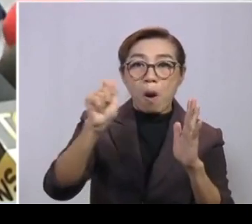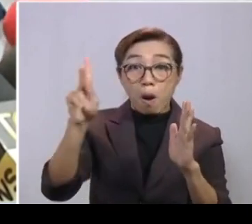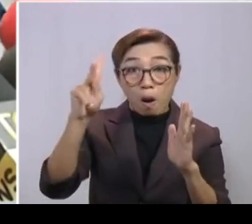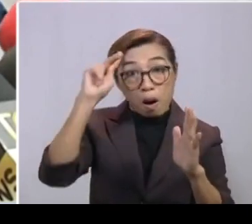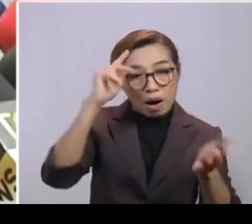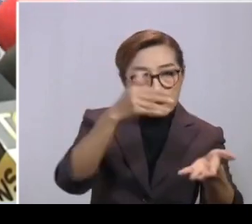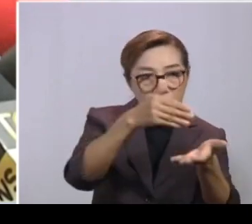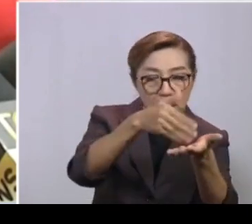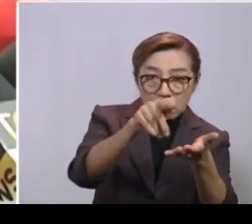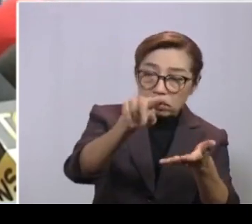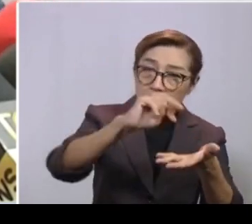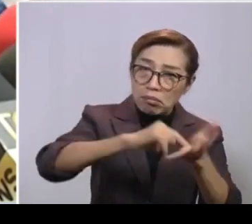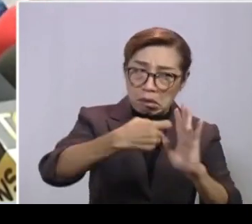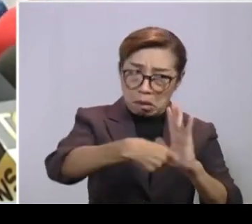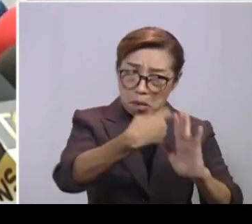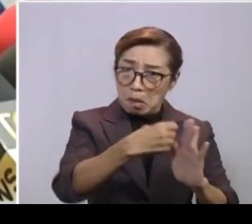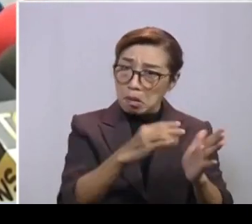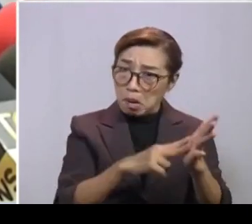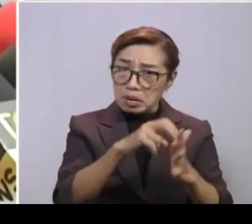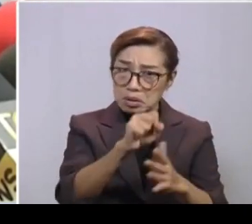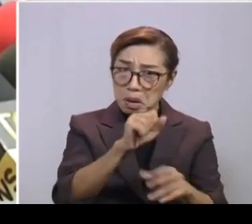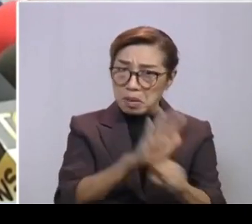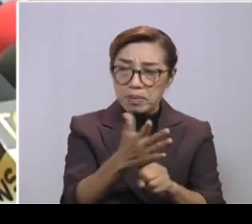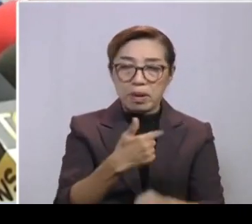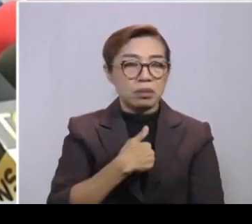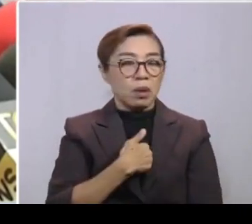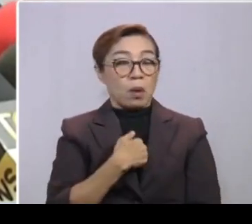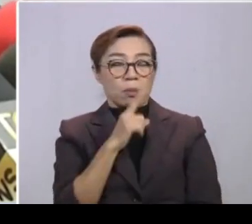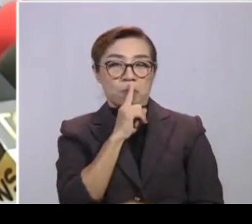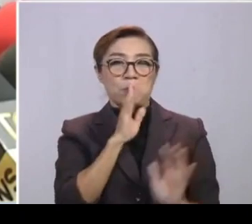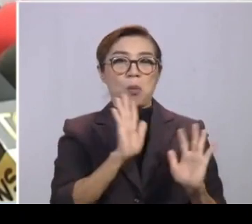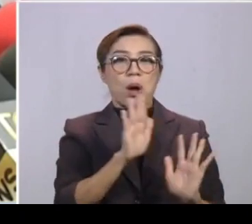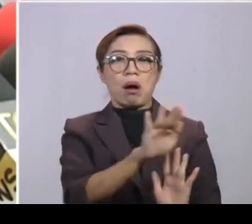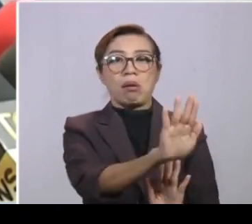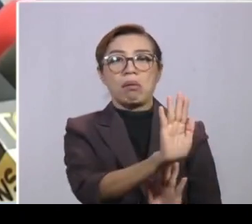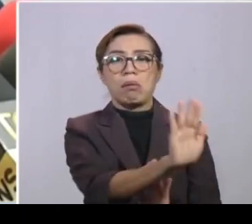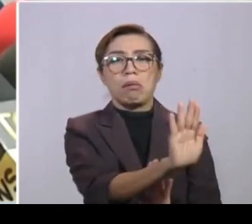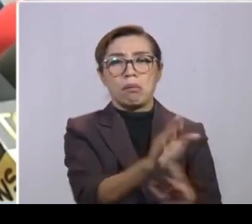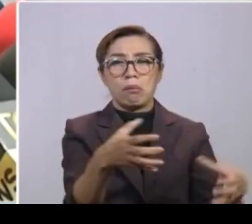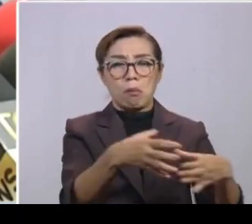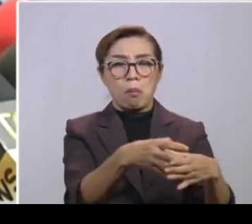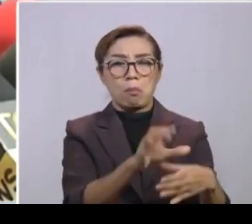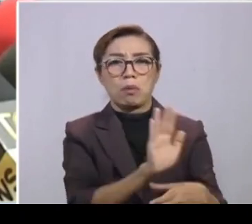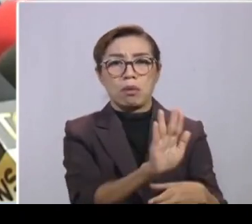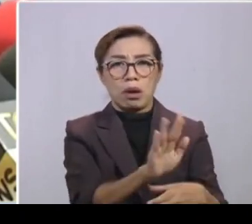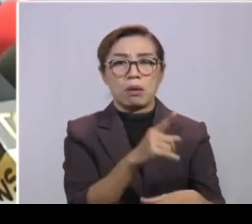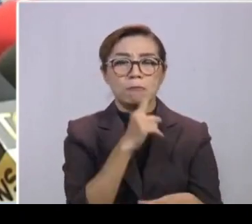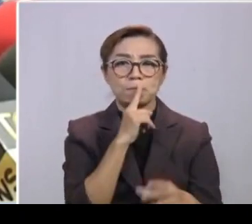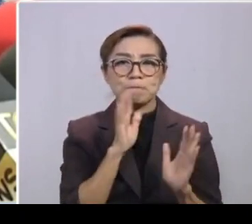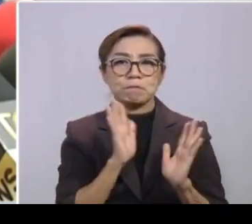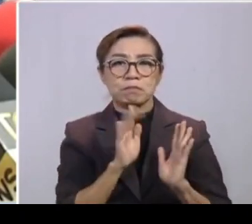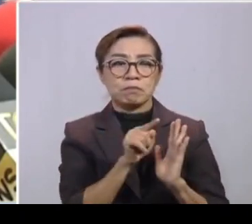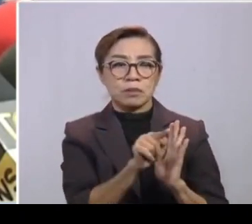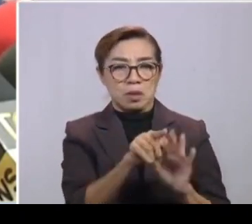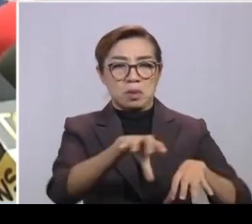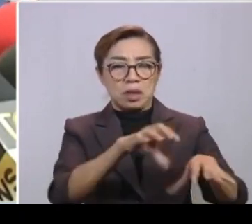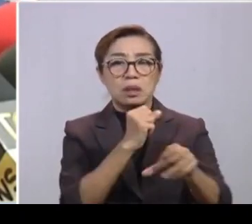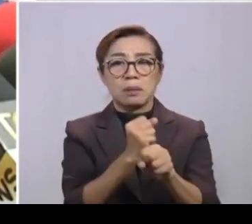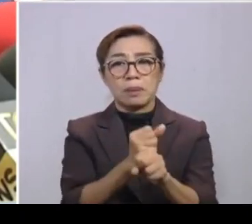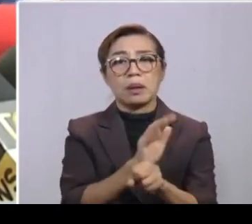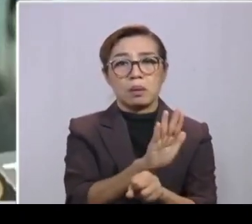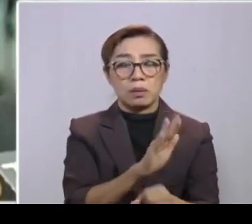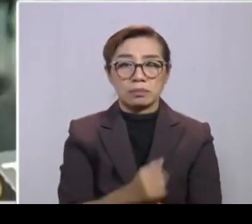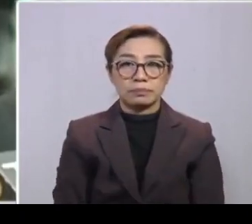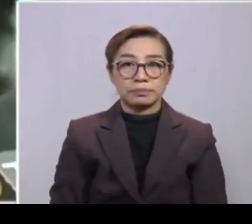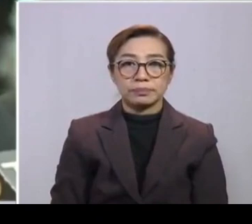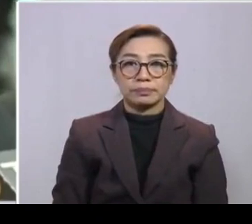พอแล้วครับอันนี้อันนี้ผมไม่สามารถจะวิพากษ์วิจารณ์ได้เพราะเป็นเรื่องของของพรรคอ่าที่จะดำเนินการครับ